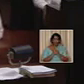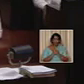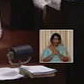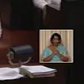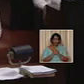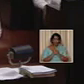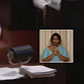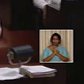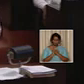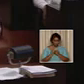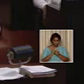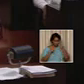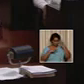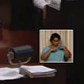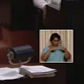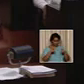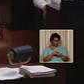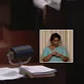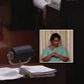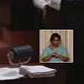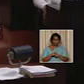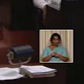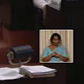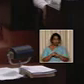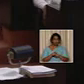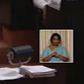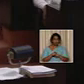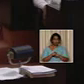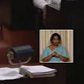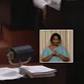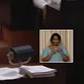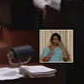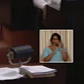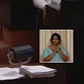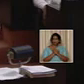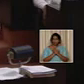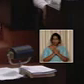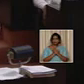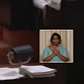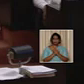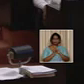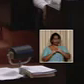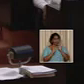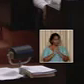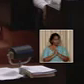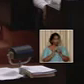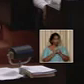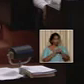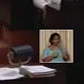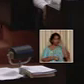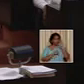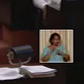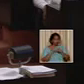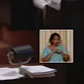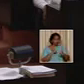संग्रह अणुगमने के सदन मंत्रीवरा सैम अवस्थावकदीम ओन्वित तबाति महजन